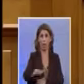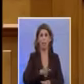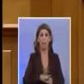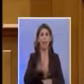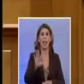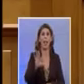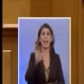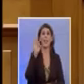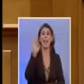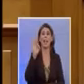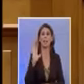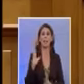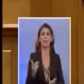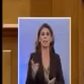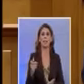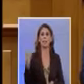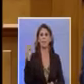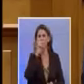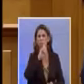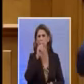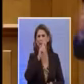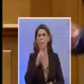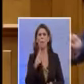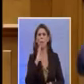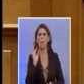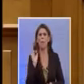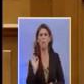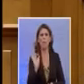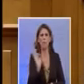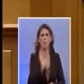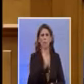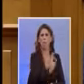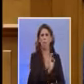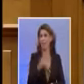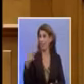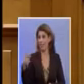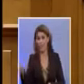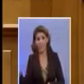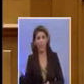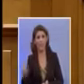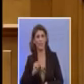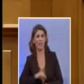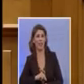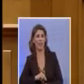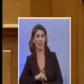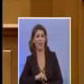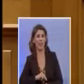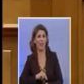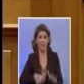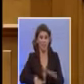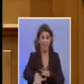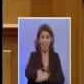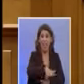επέλεξε με ψεύδι και με συκοφαντίες για λογαριασμό σας να επιχειρήσει